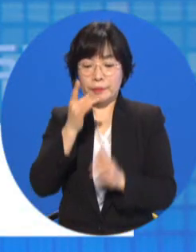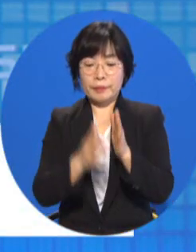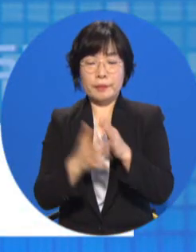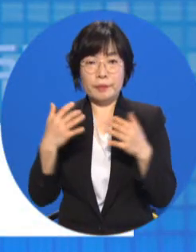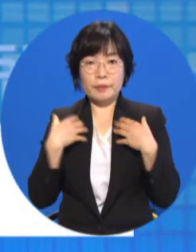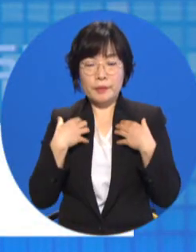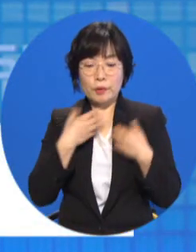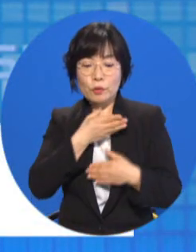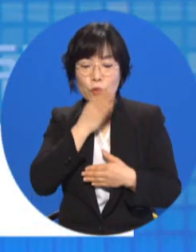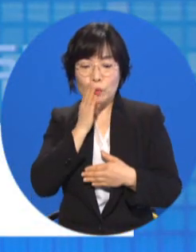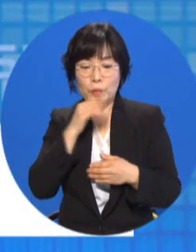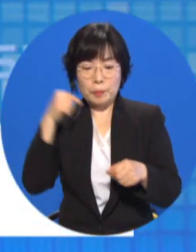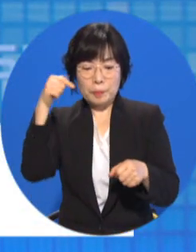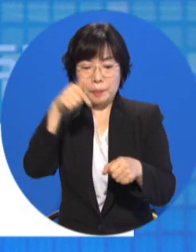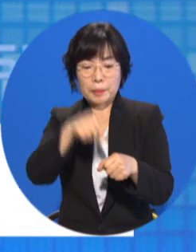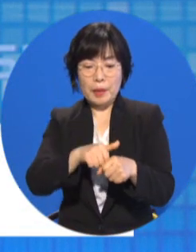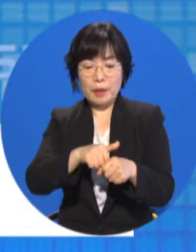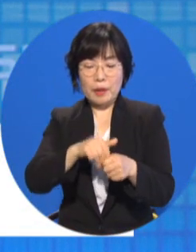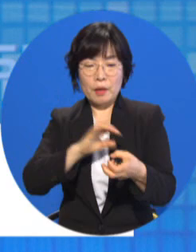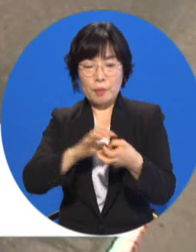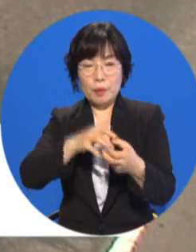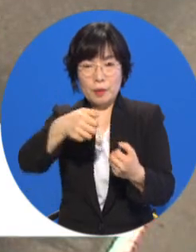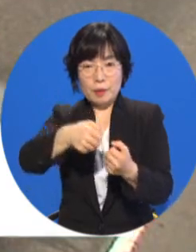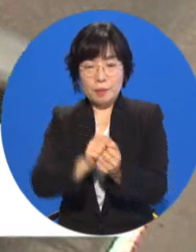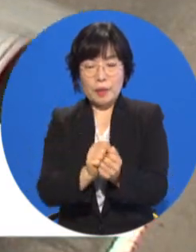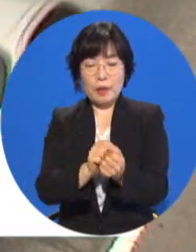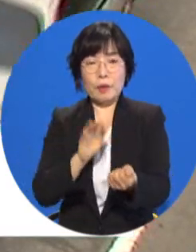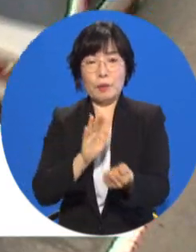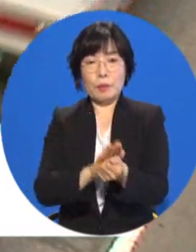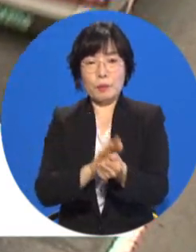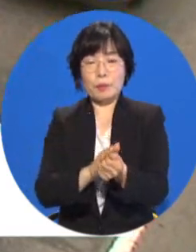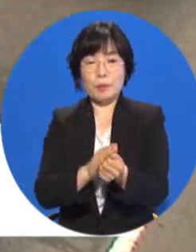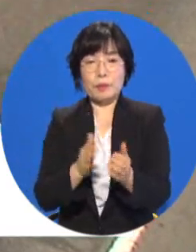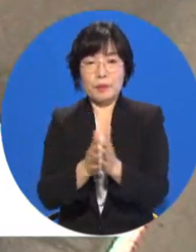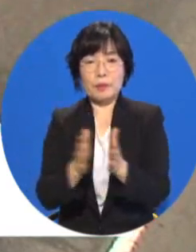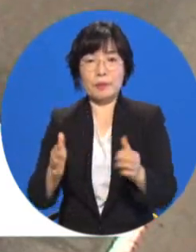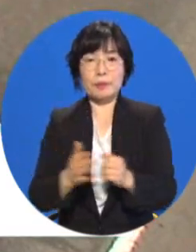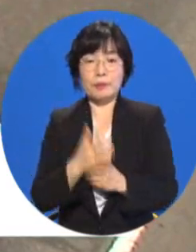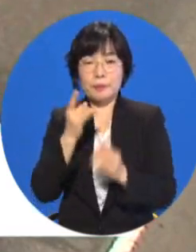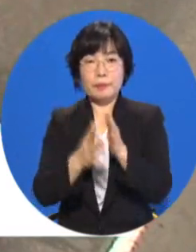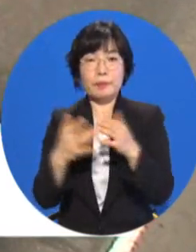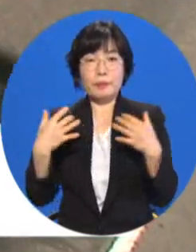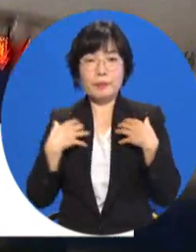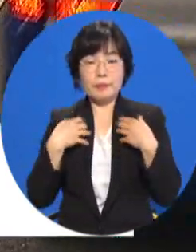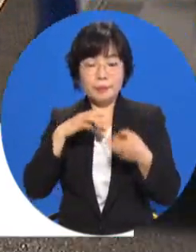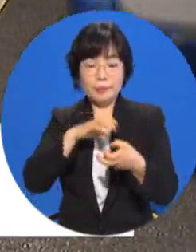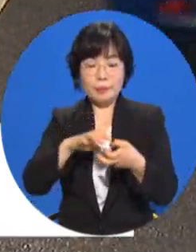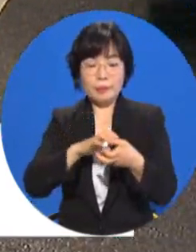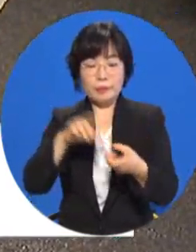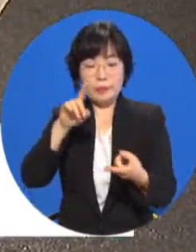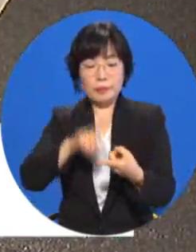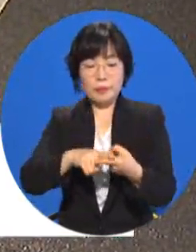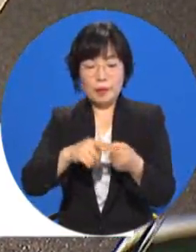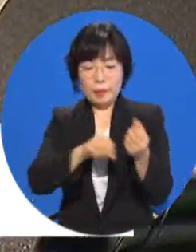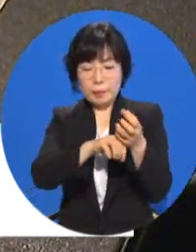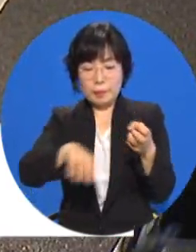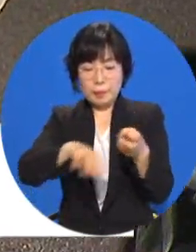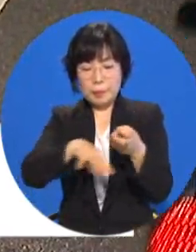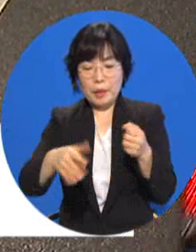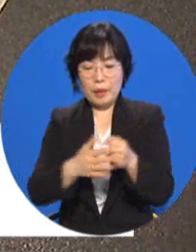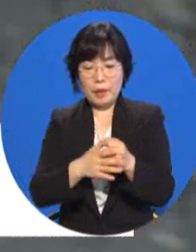순천시가 노후 경유차의 조기 폐차 지원 사업을 시행합니다. 순천시는 노후된 경유자동차에서